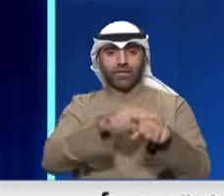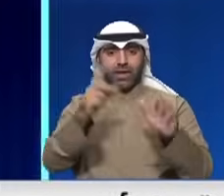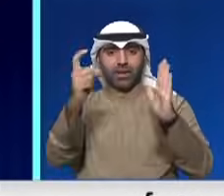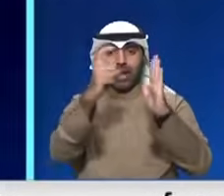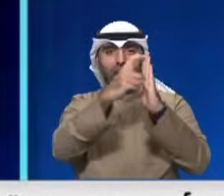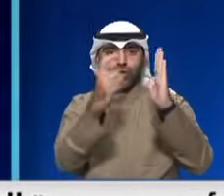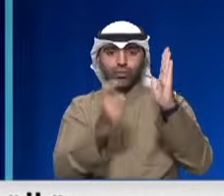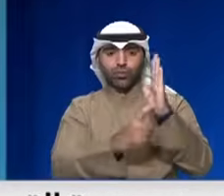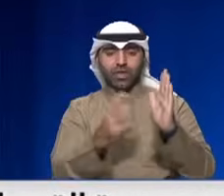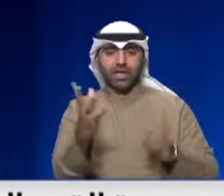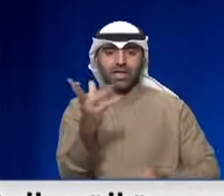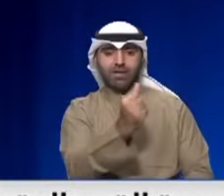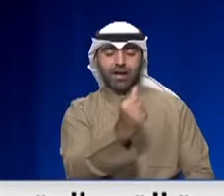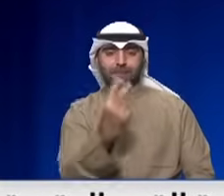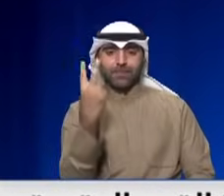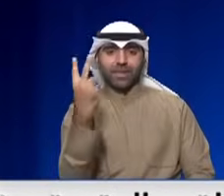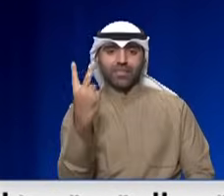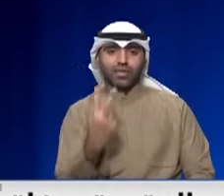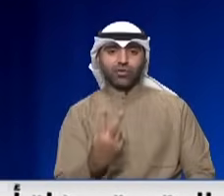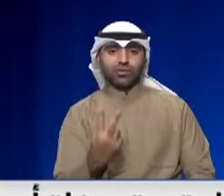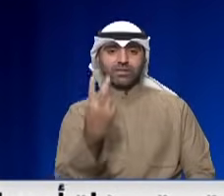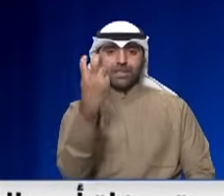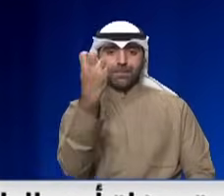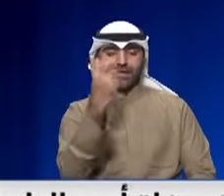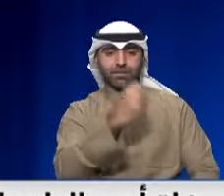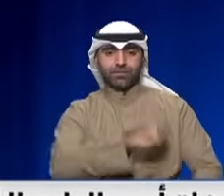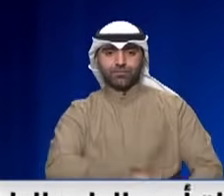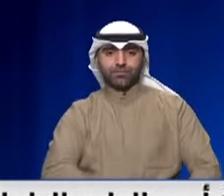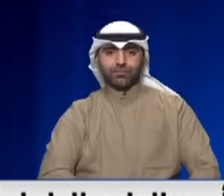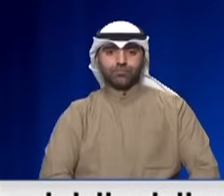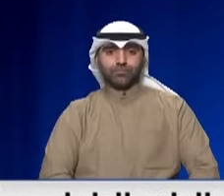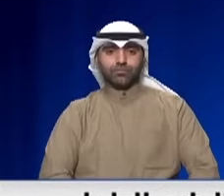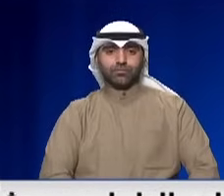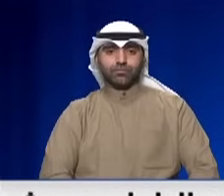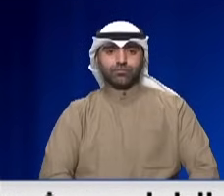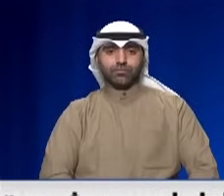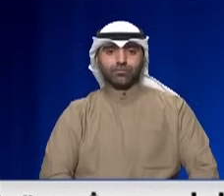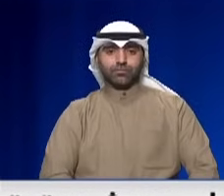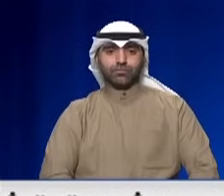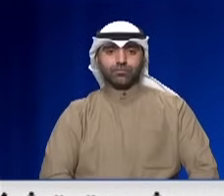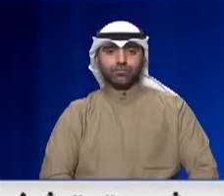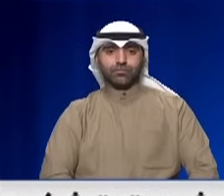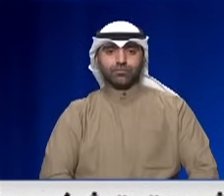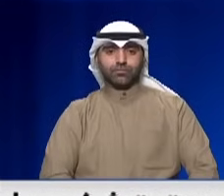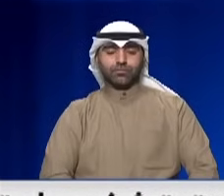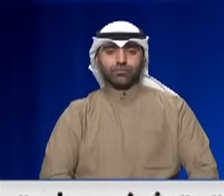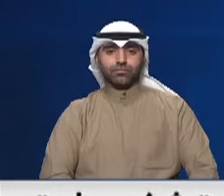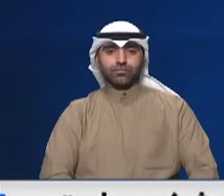7 من اللائحه الداخليه لمجلس الامه